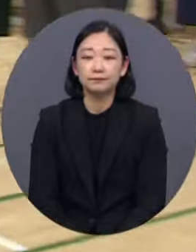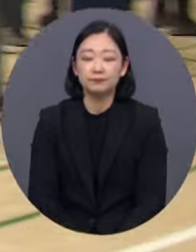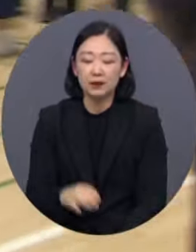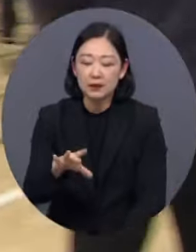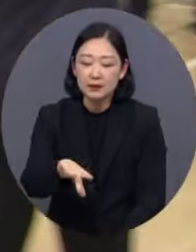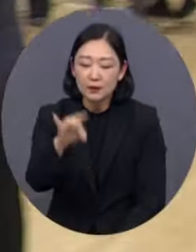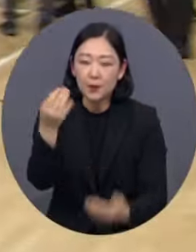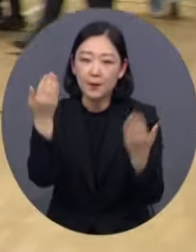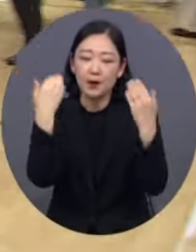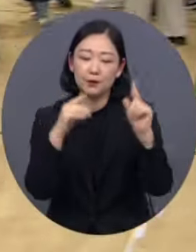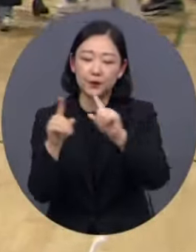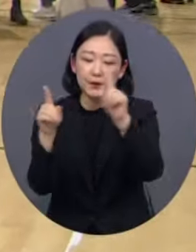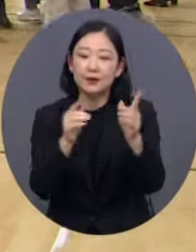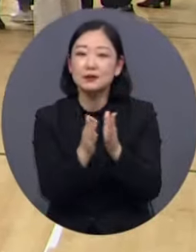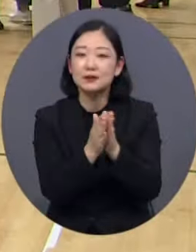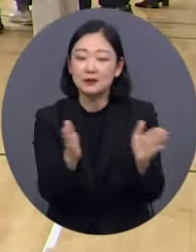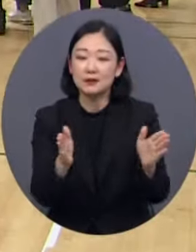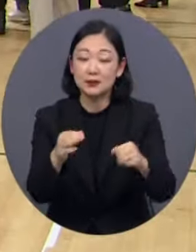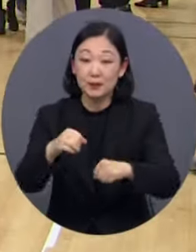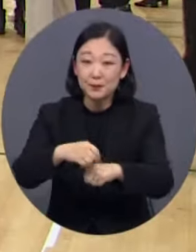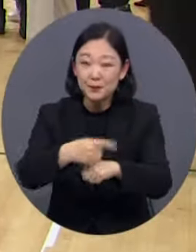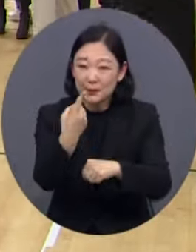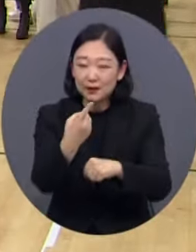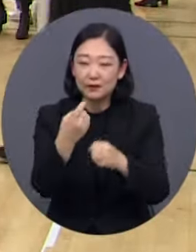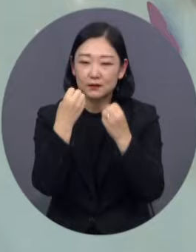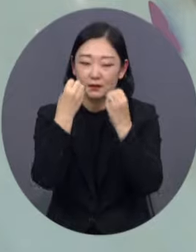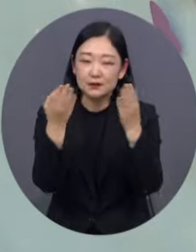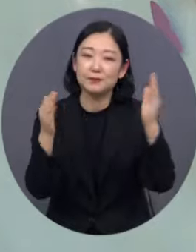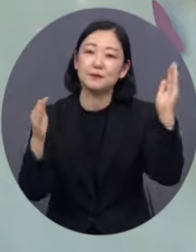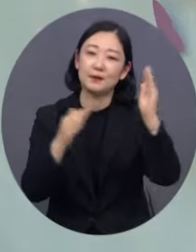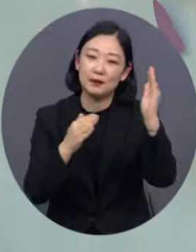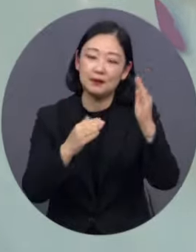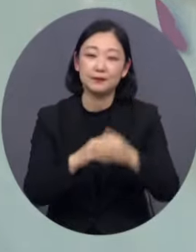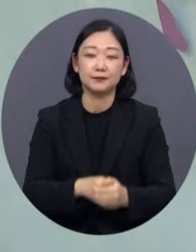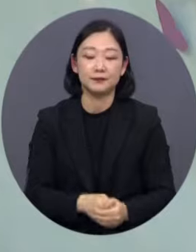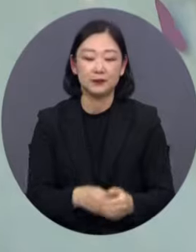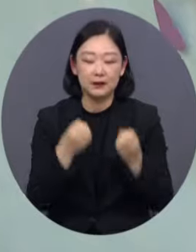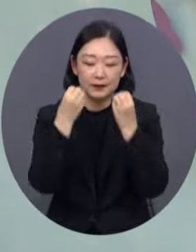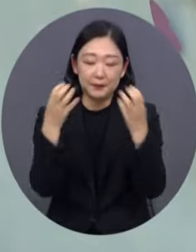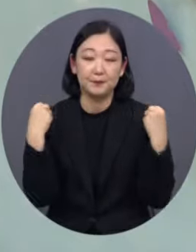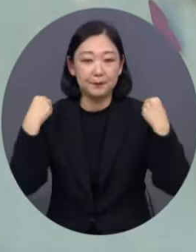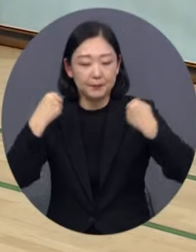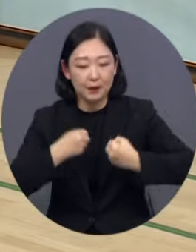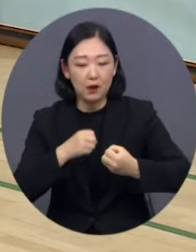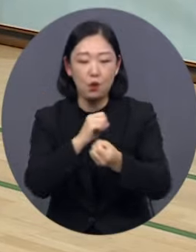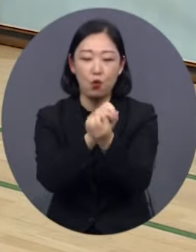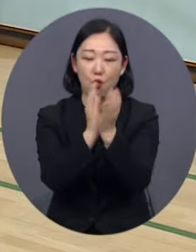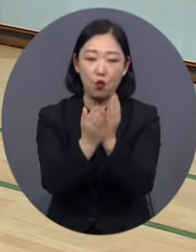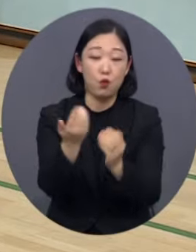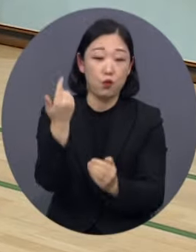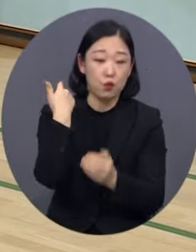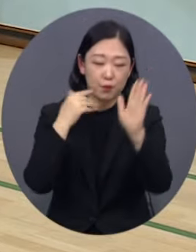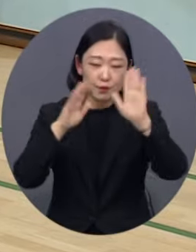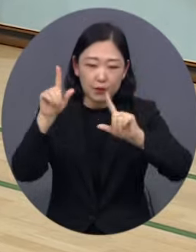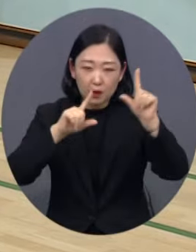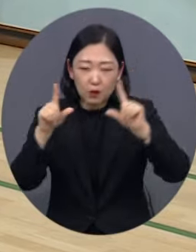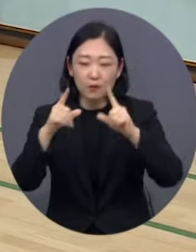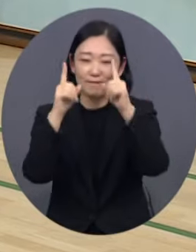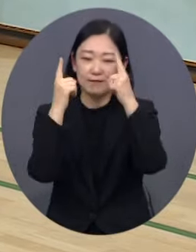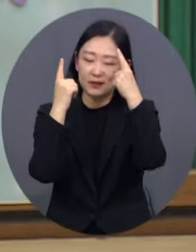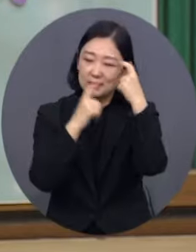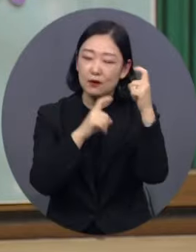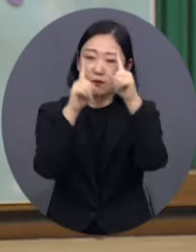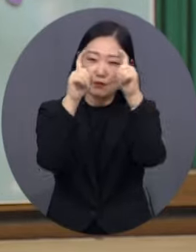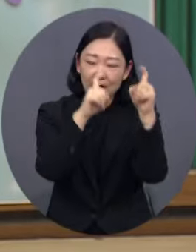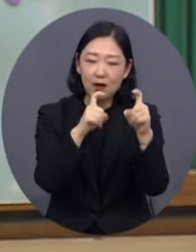난생 처음 학교 생활을 시작하는 초등학교 1학년 신입생들. 새 가방을 메고 꽃 장식을 배경으로 기념사진을 찍는